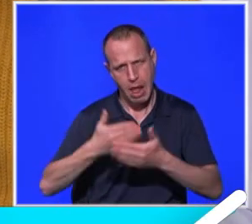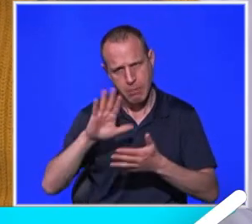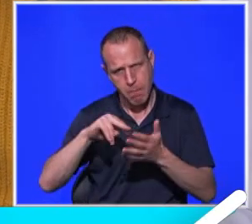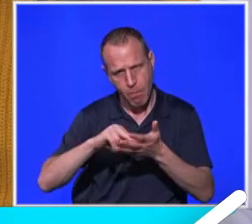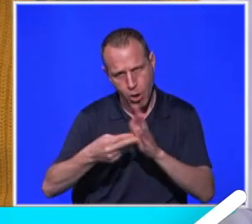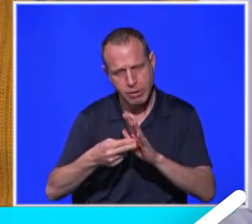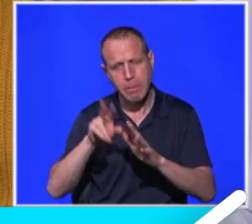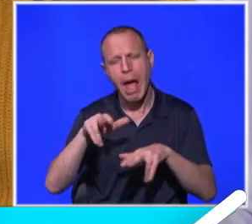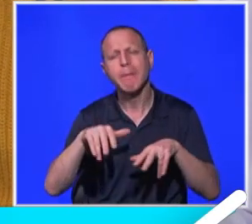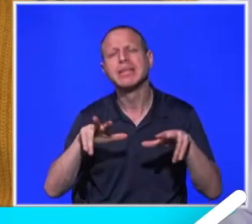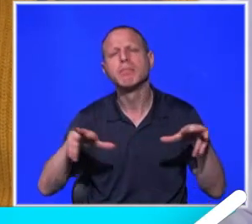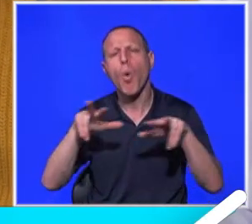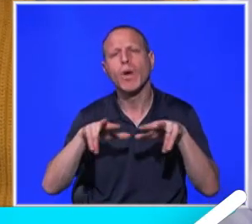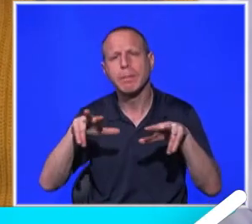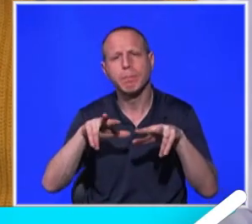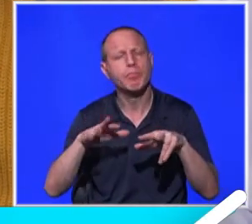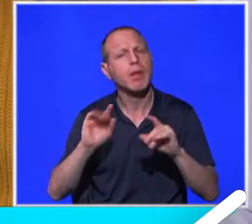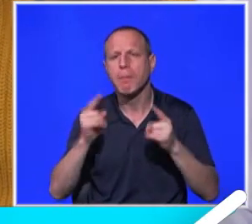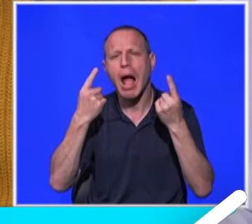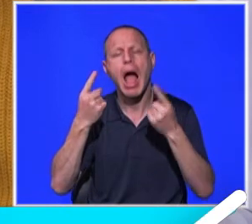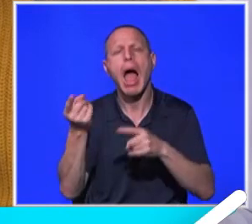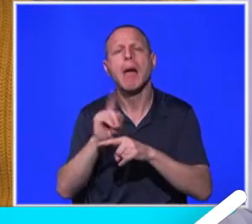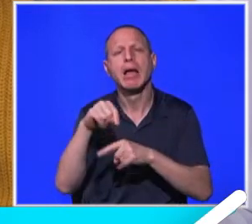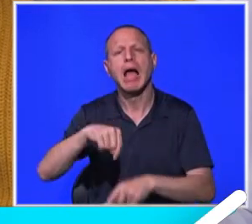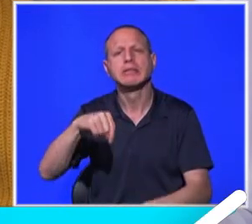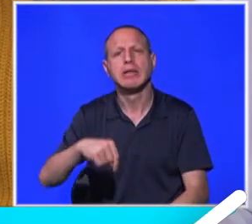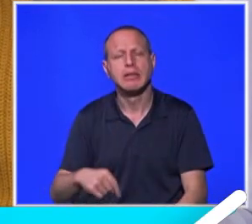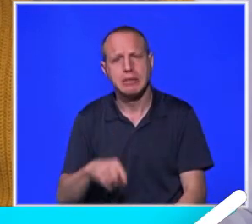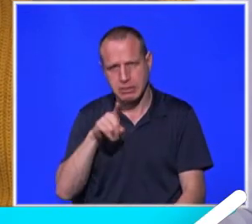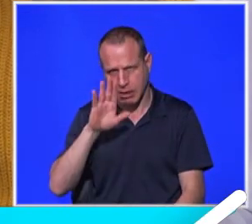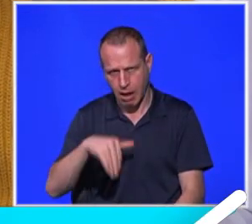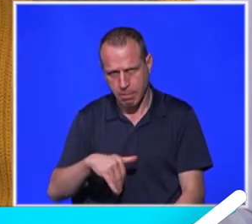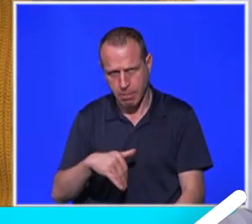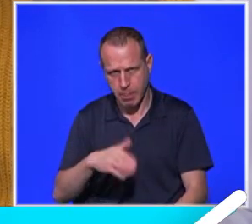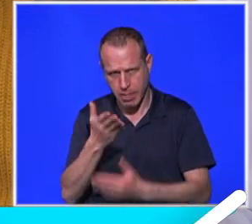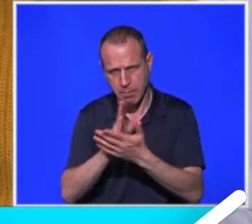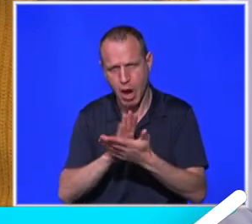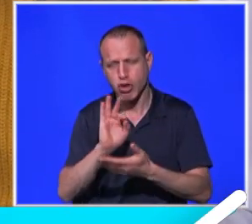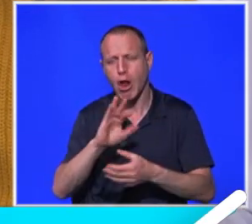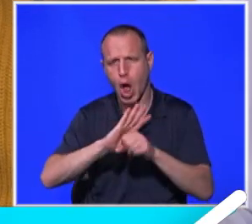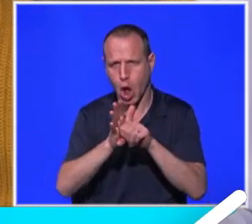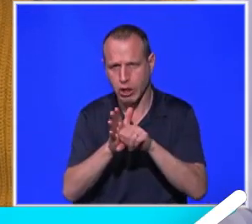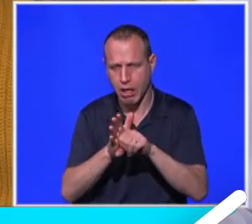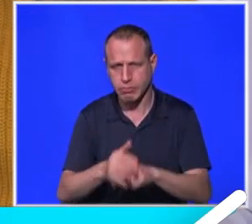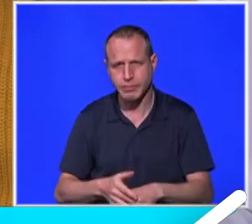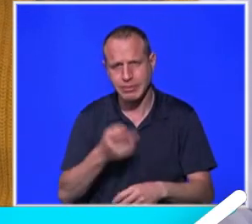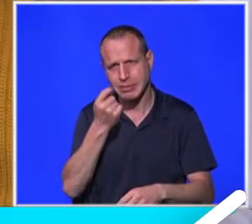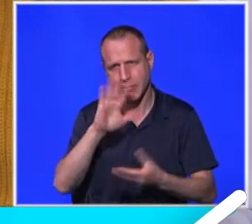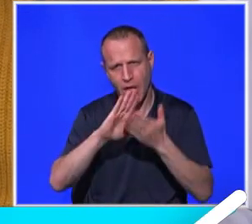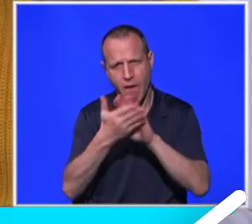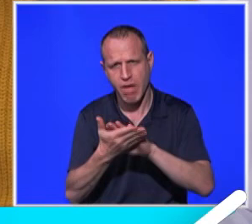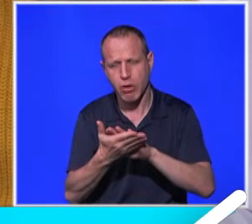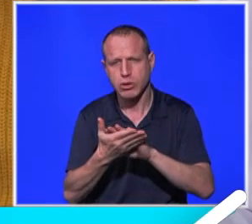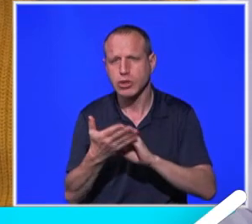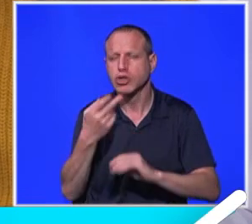פוליטיים, גם ציבוריים. מה קרה ברגע הזה, וגם בחלק של הקורונה, קצת הפכת